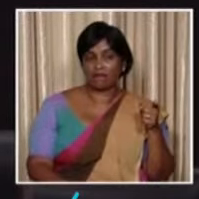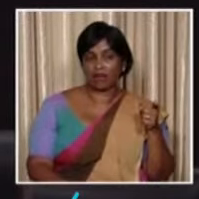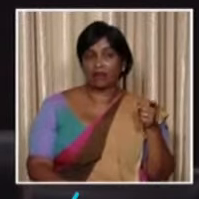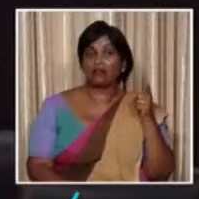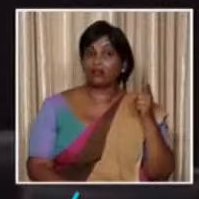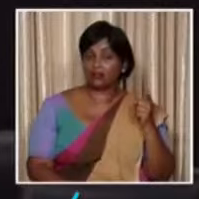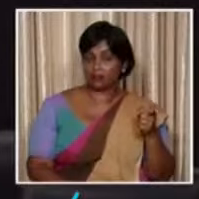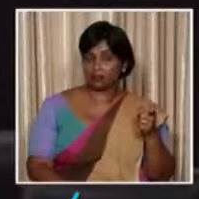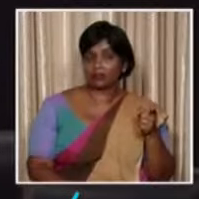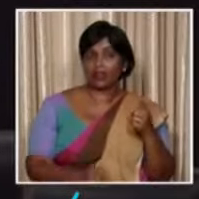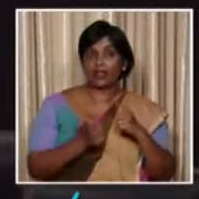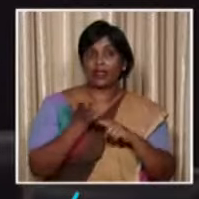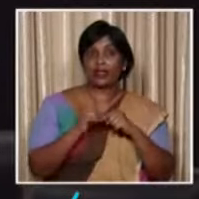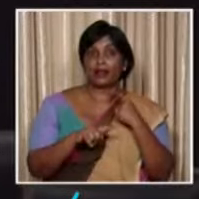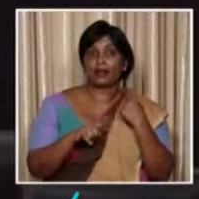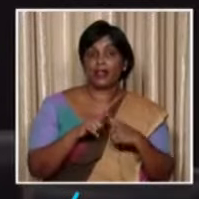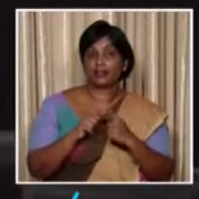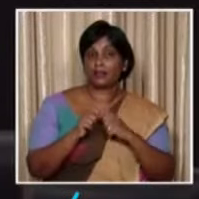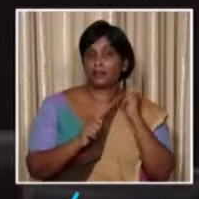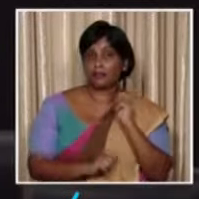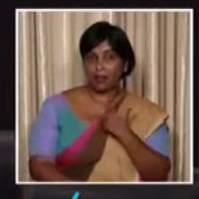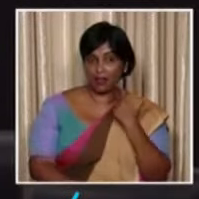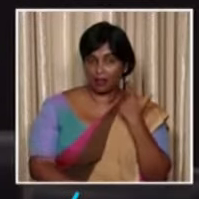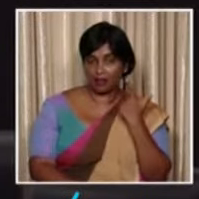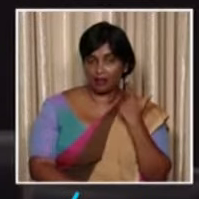මේකෙ බදු ගෙවලා නැහැ